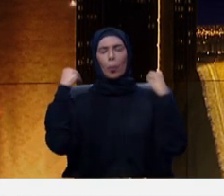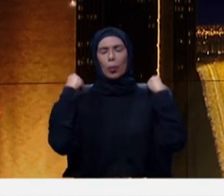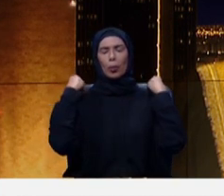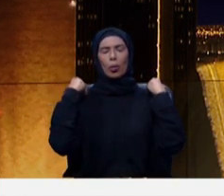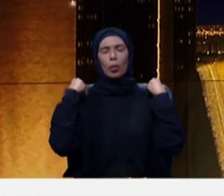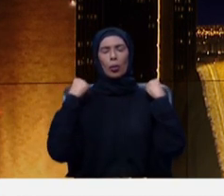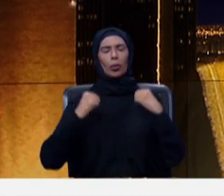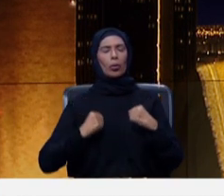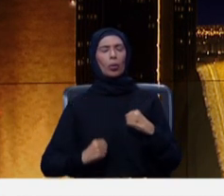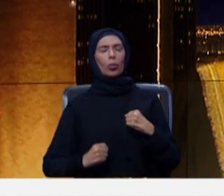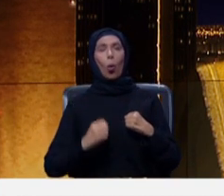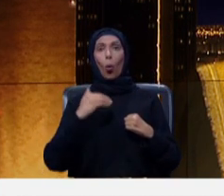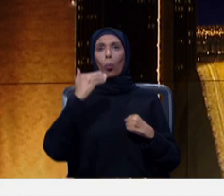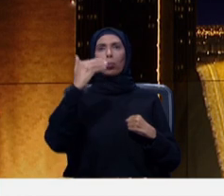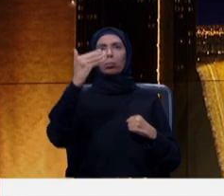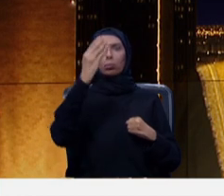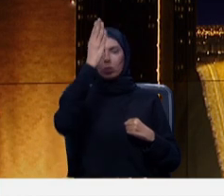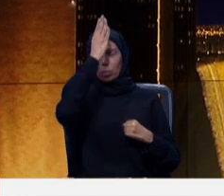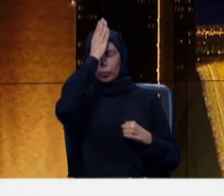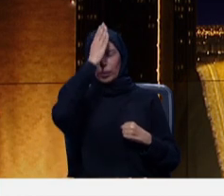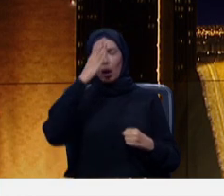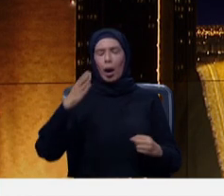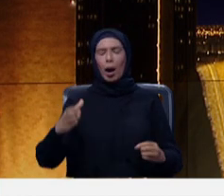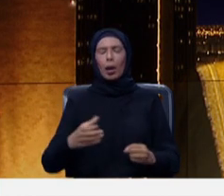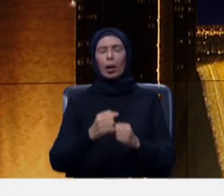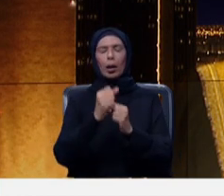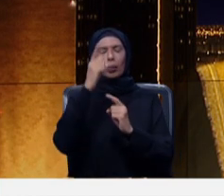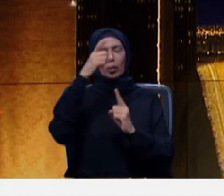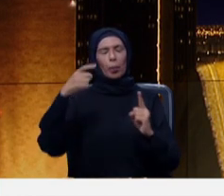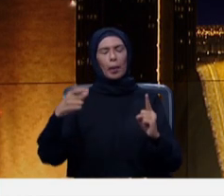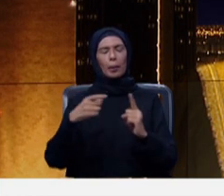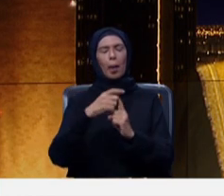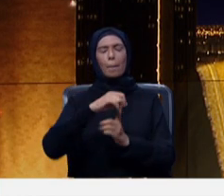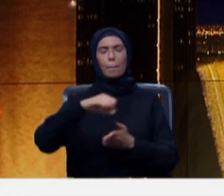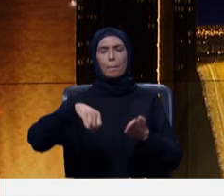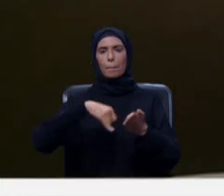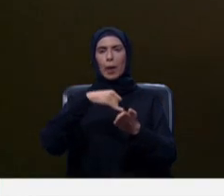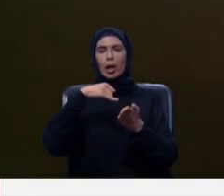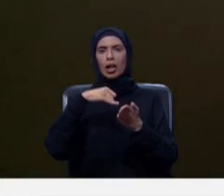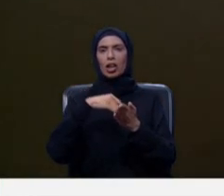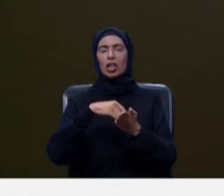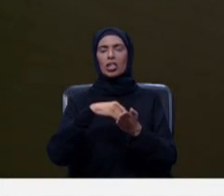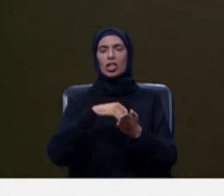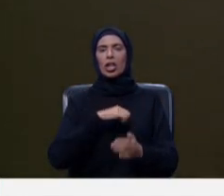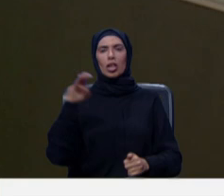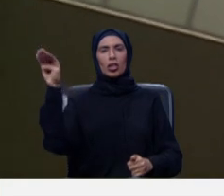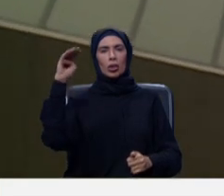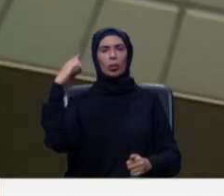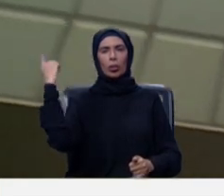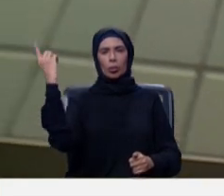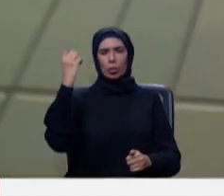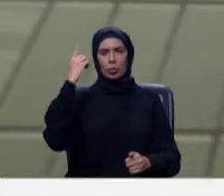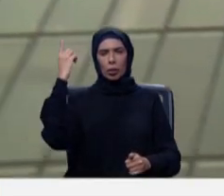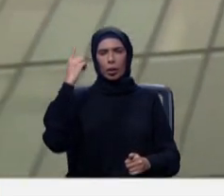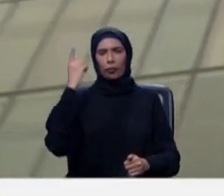البحرين وفق رؤية جلالة الملك المفدى حفظه الله ورعاه أصبحت مركزا إقليميا للعديد من الشركات العالمية وبيئة